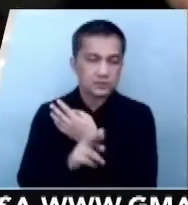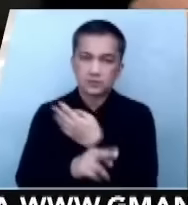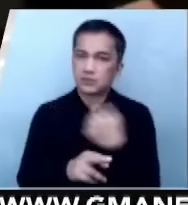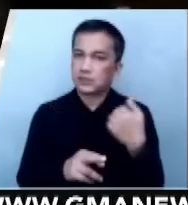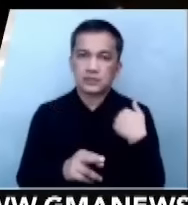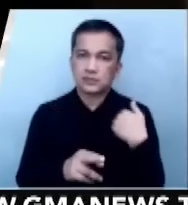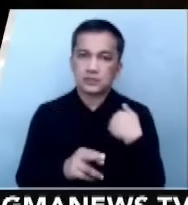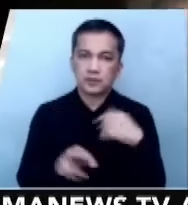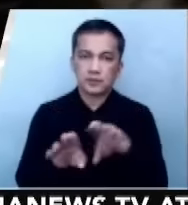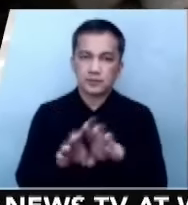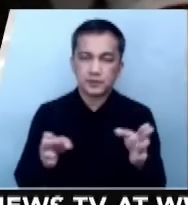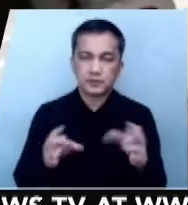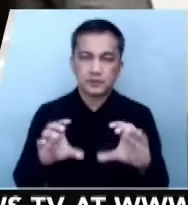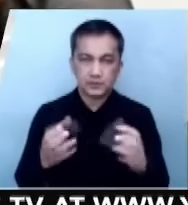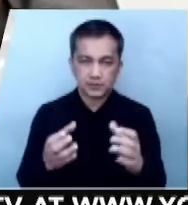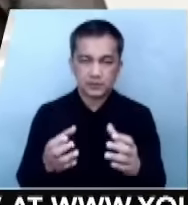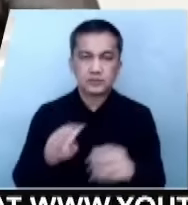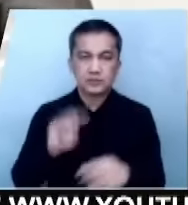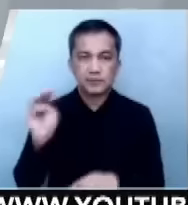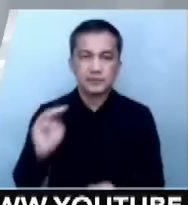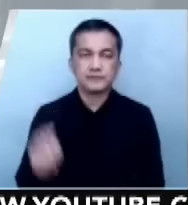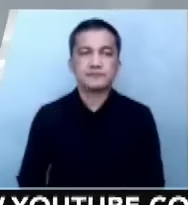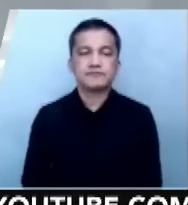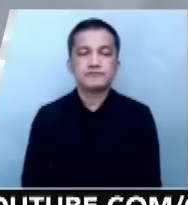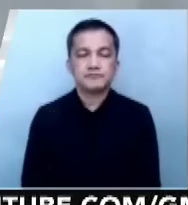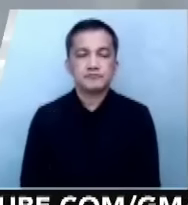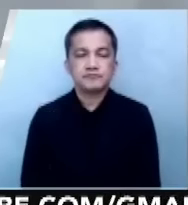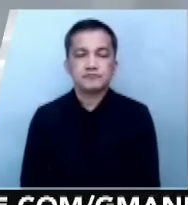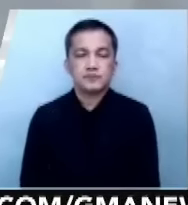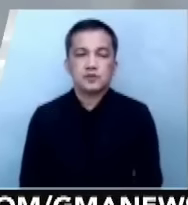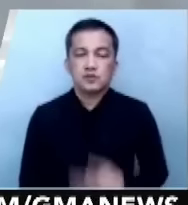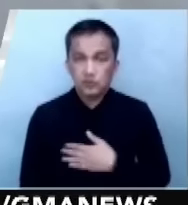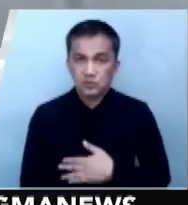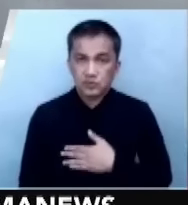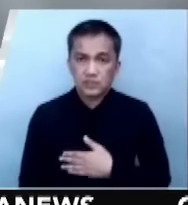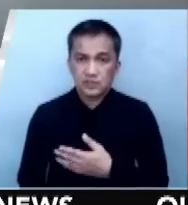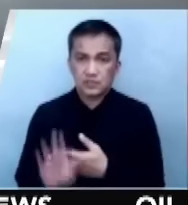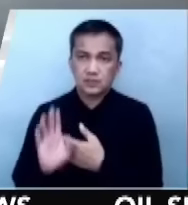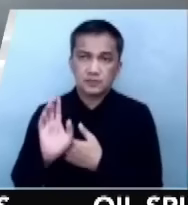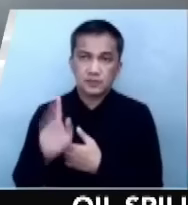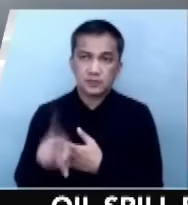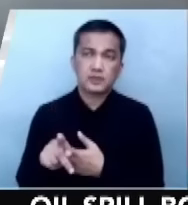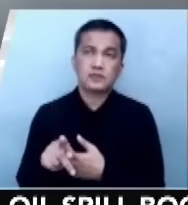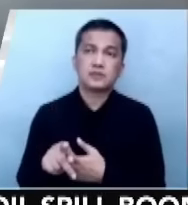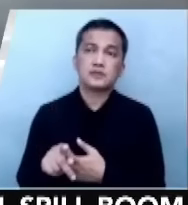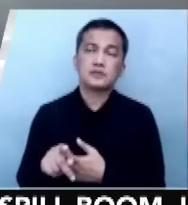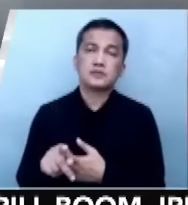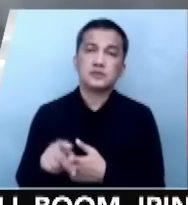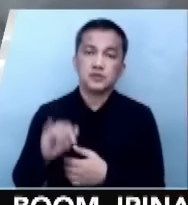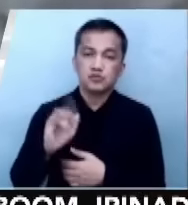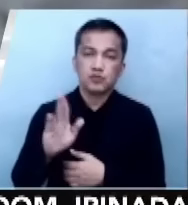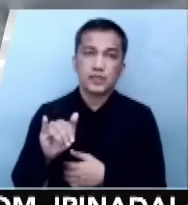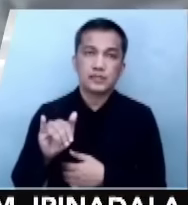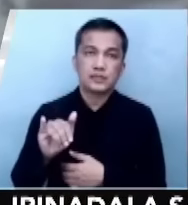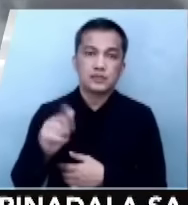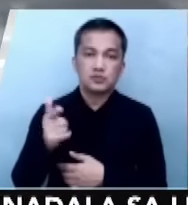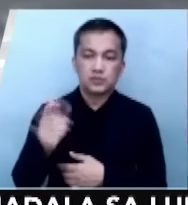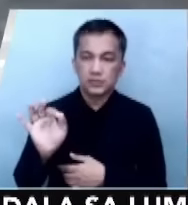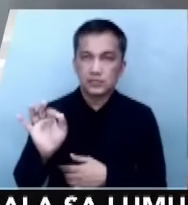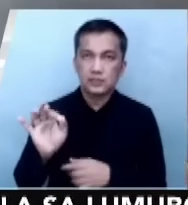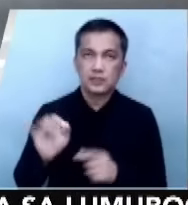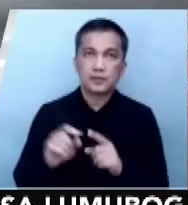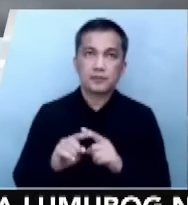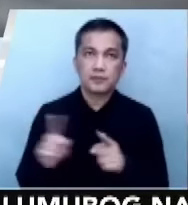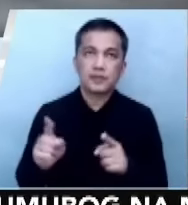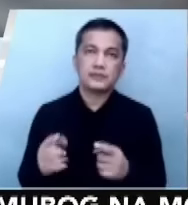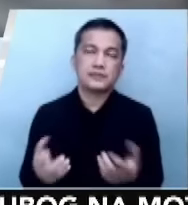ng klase sa lunes gusto natin makabalik talaga sa ah July 29 no pero ano talaga